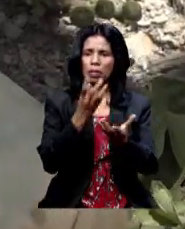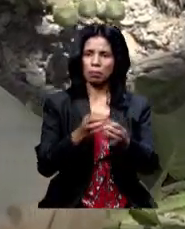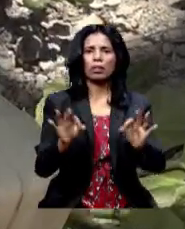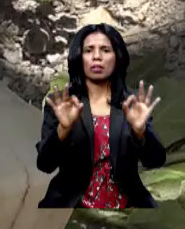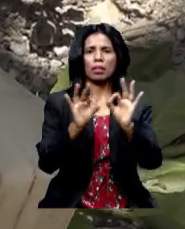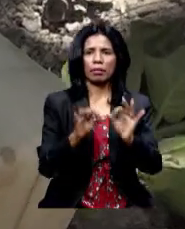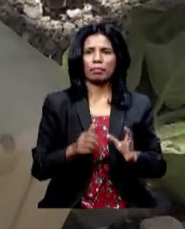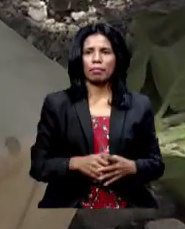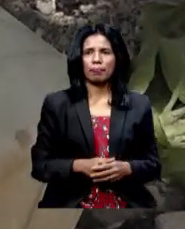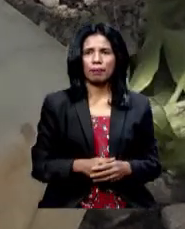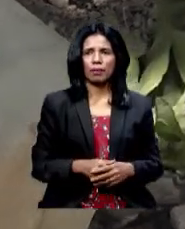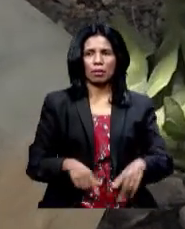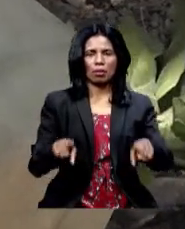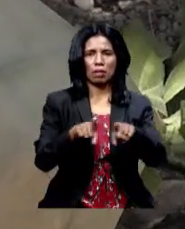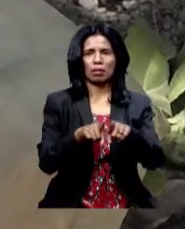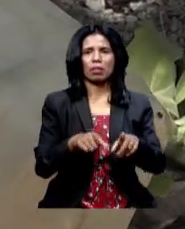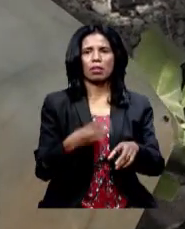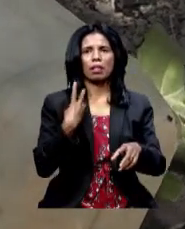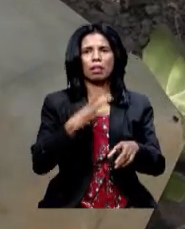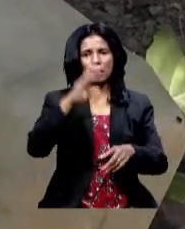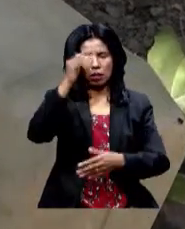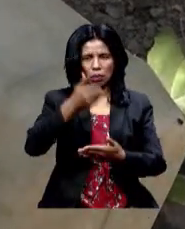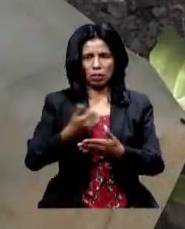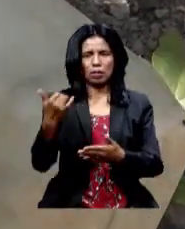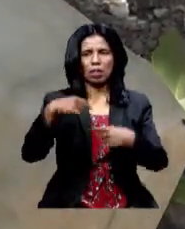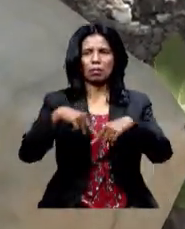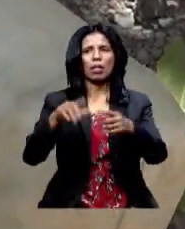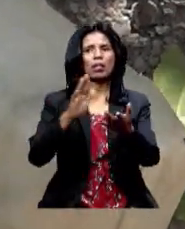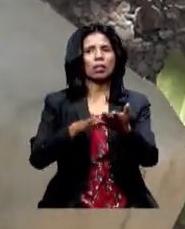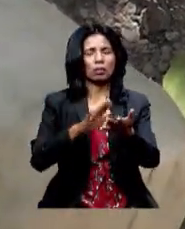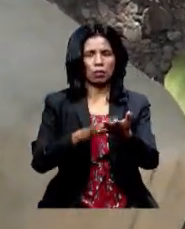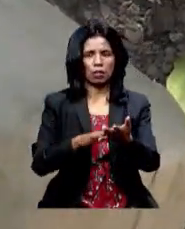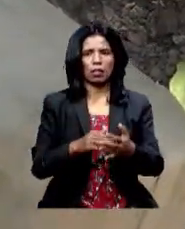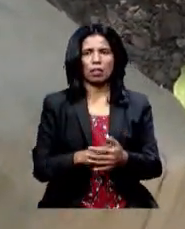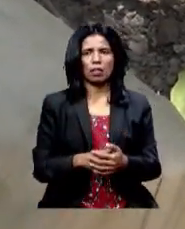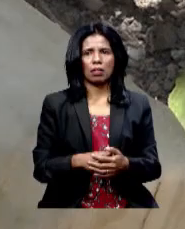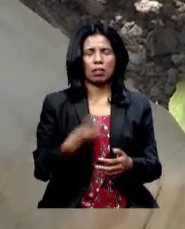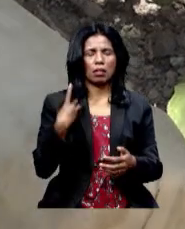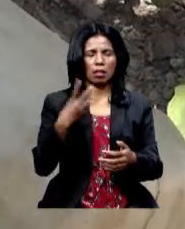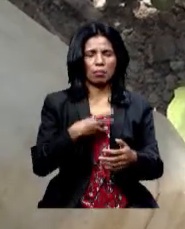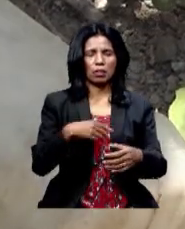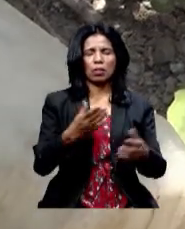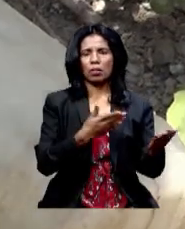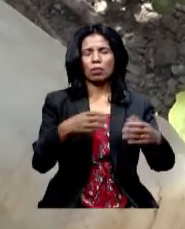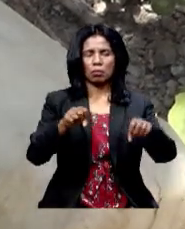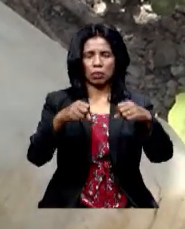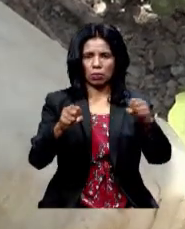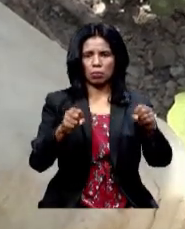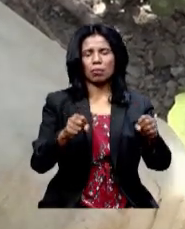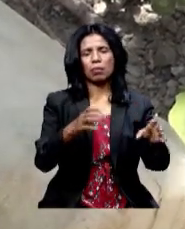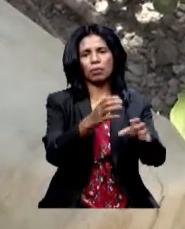atu halesan amin ne wan sirabai sekola lalu rumah mos amin lori motor mak balalim b husi motor ulun mai